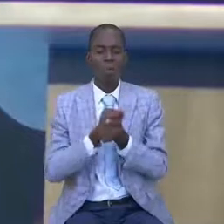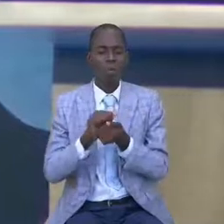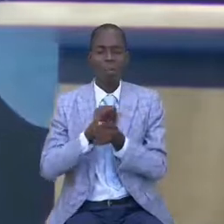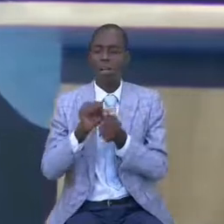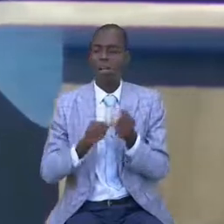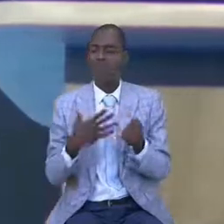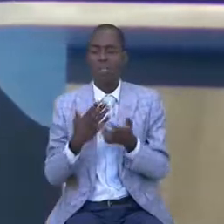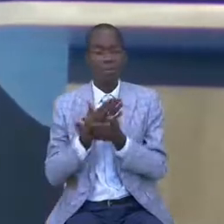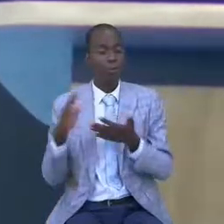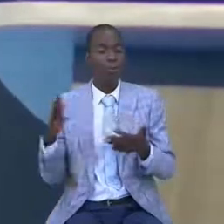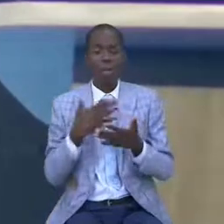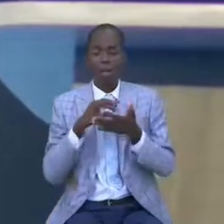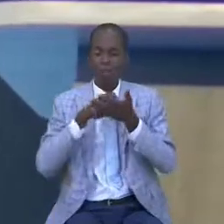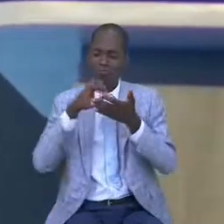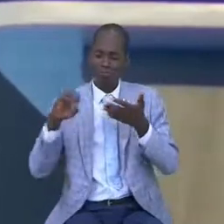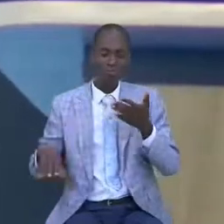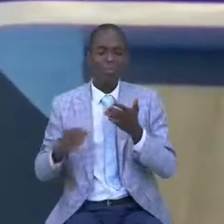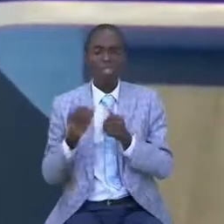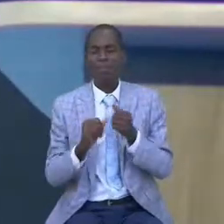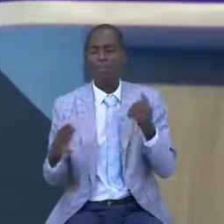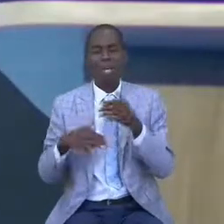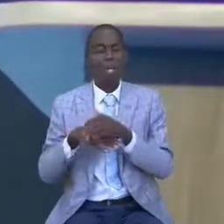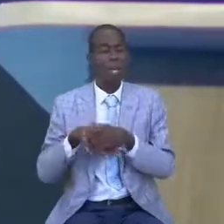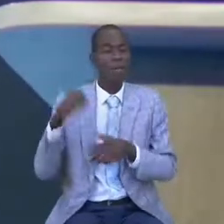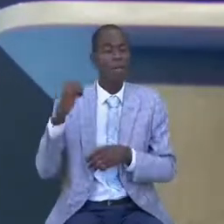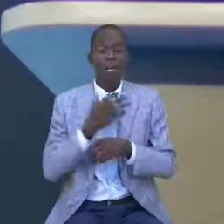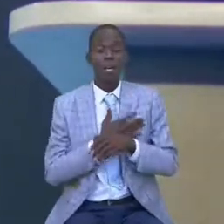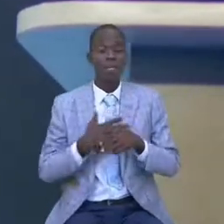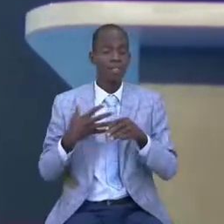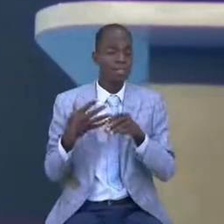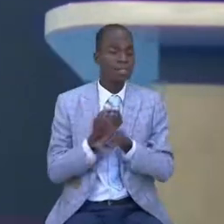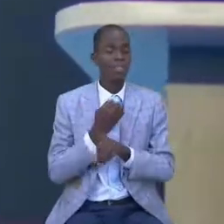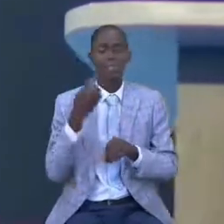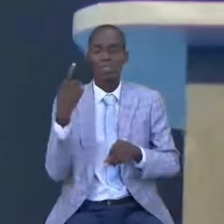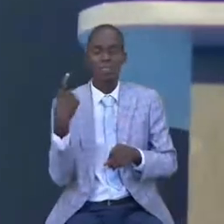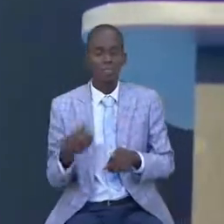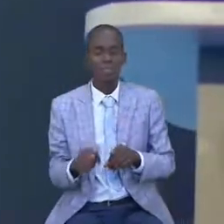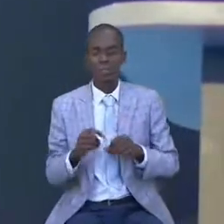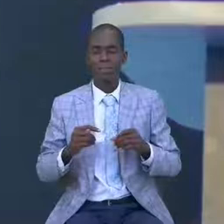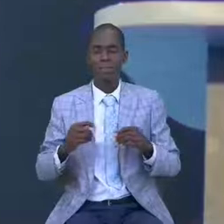péché dans nos vies et effacer tout, purifier tout,